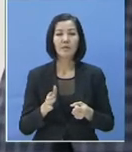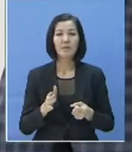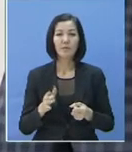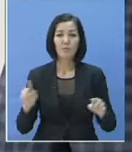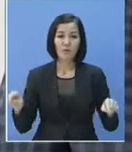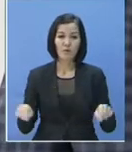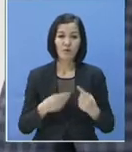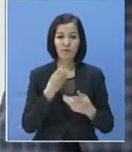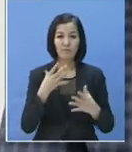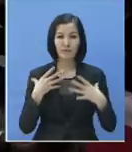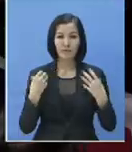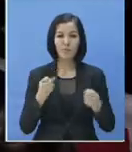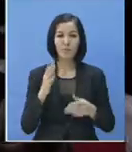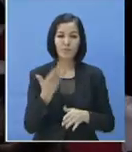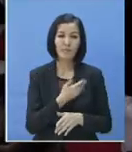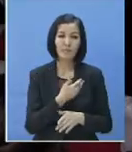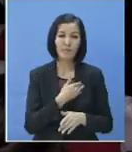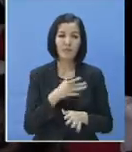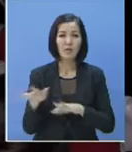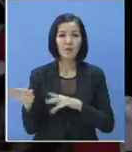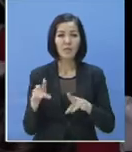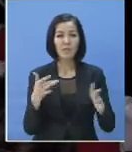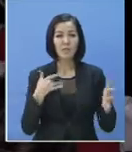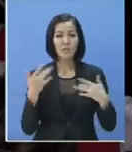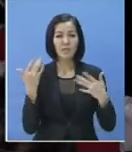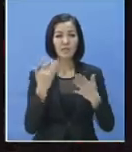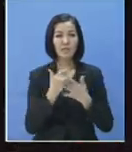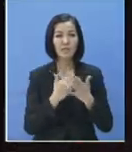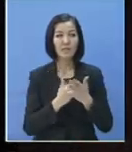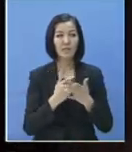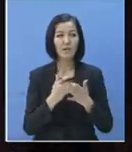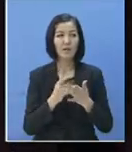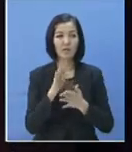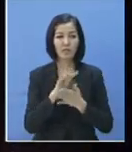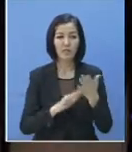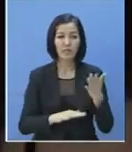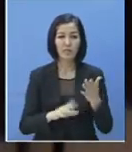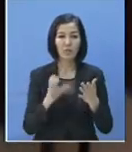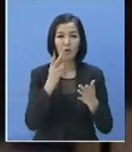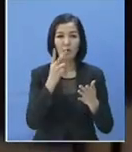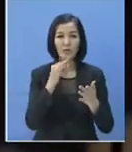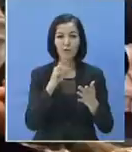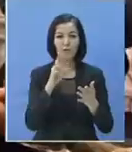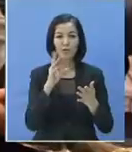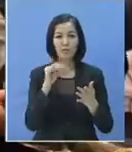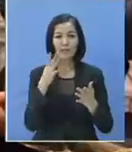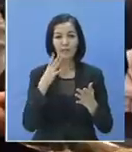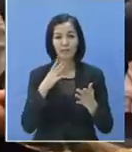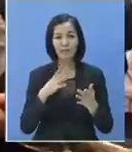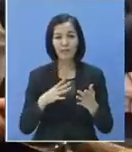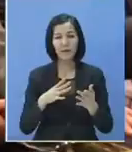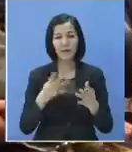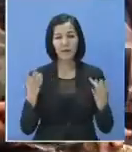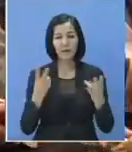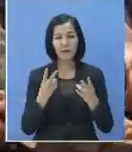оңалып бәрі жақсы болып кетсін. Шара соңы концертке ұласты. Сүйінбай атындағы облыстық филармония өнерпаздары сабырлық пен төзімділікті қажет